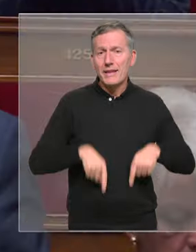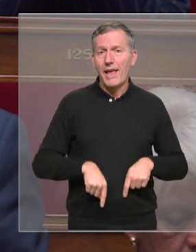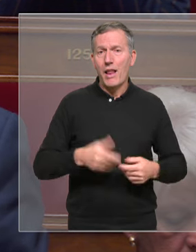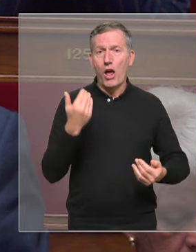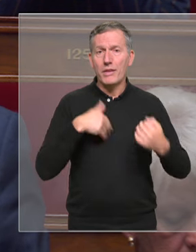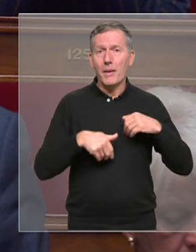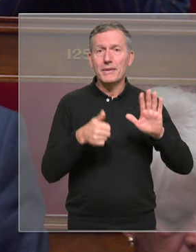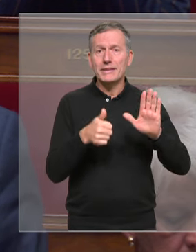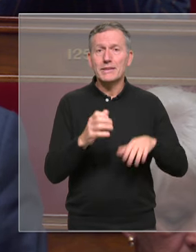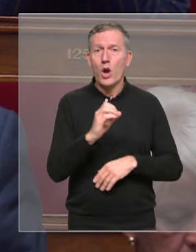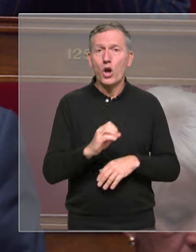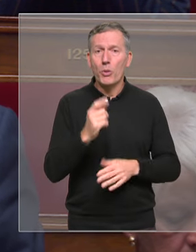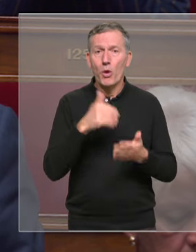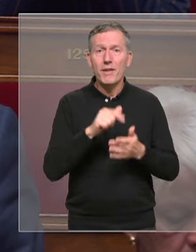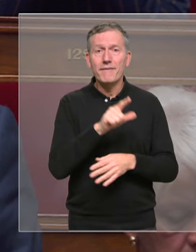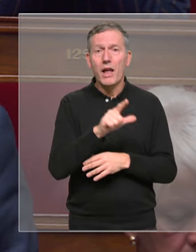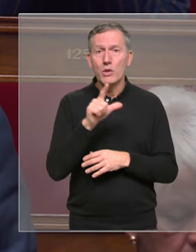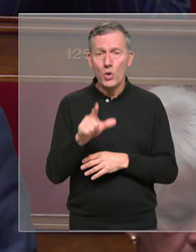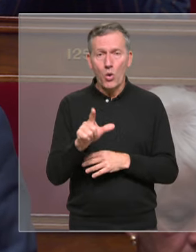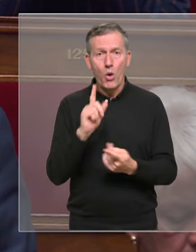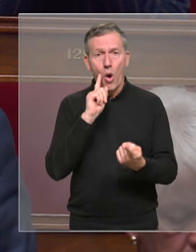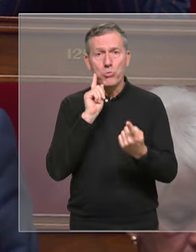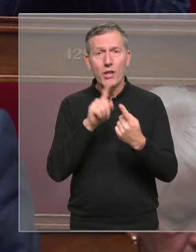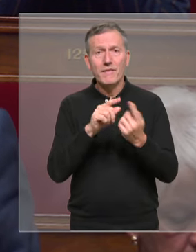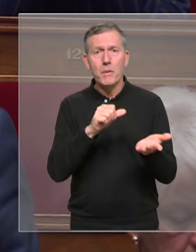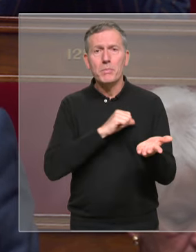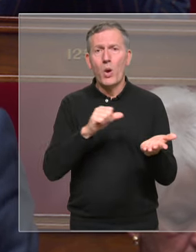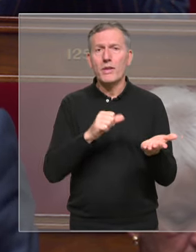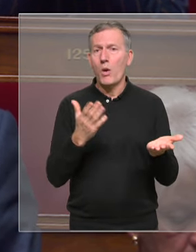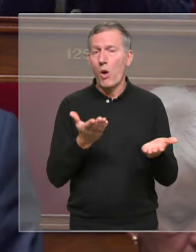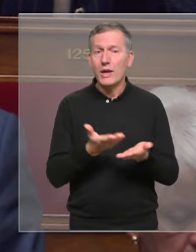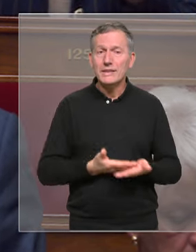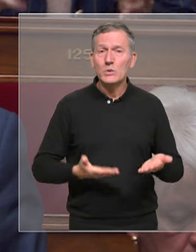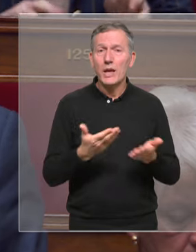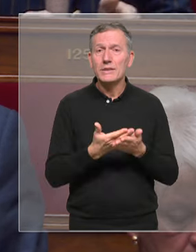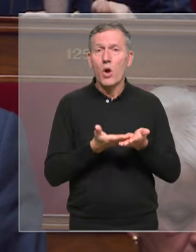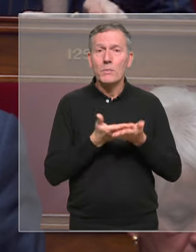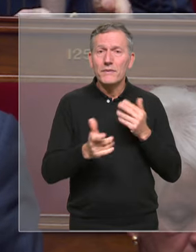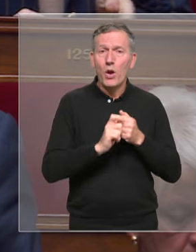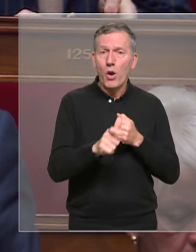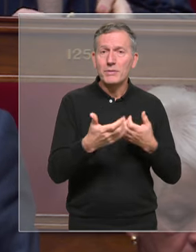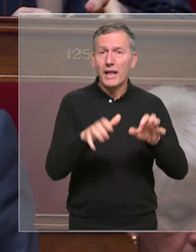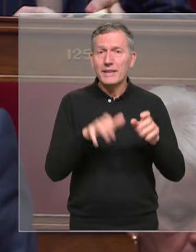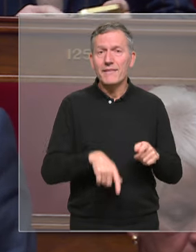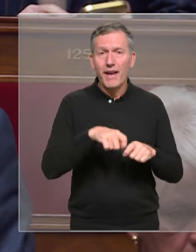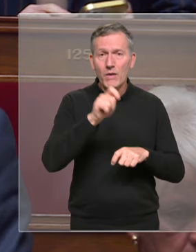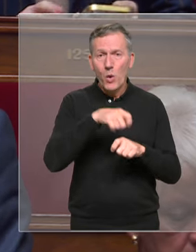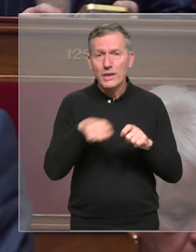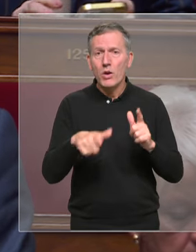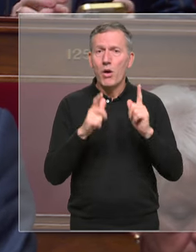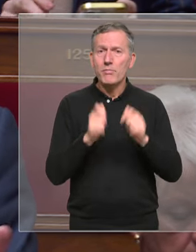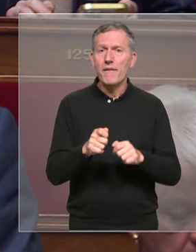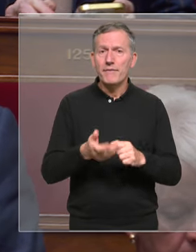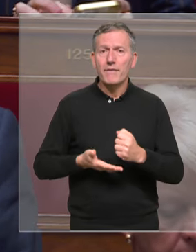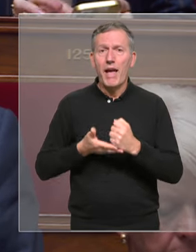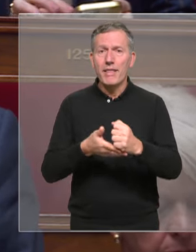le 6 octobre 2022, des objectifs prioritaires tels que la situation ou la simplification des procédures d'évaluation et d'attribution des